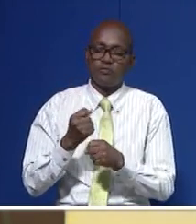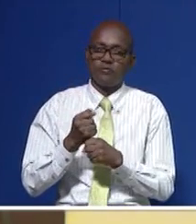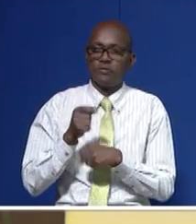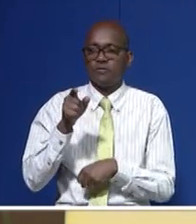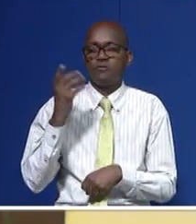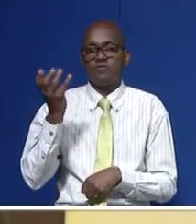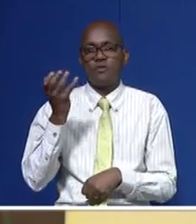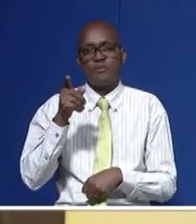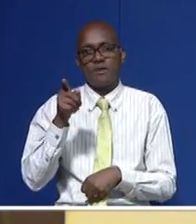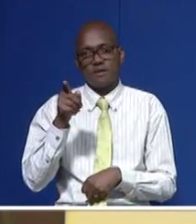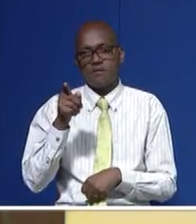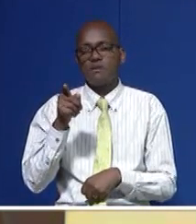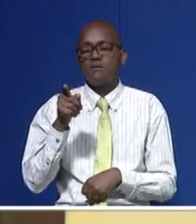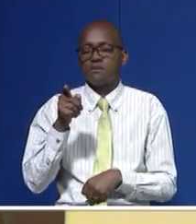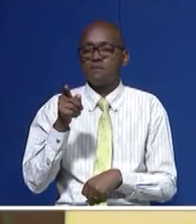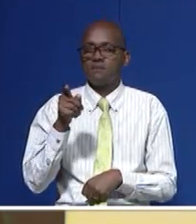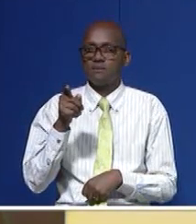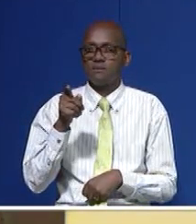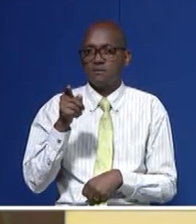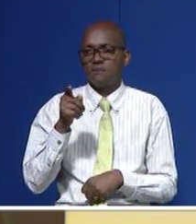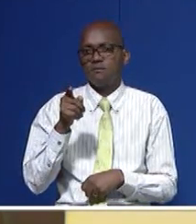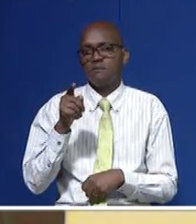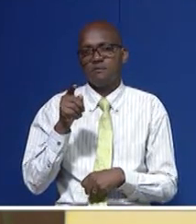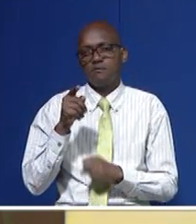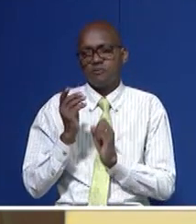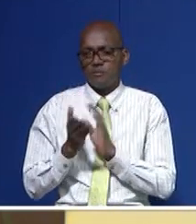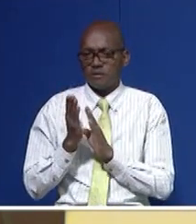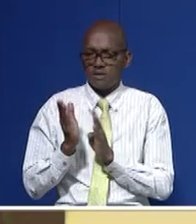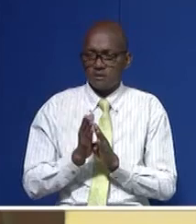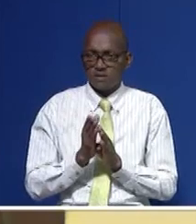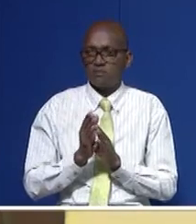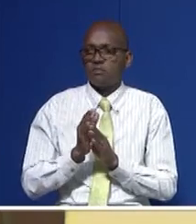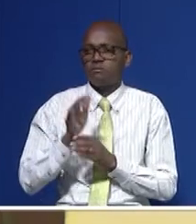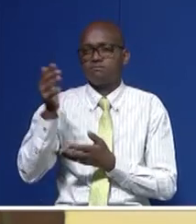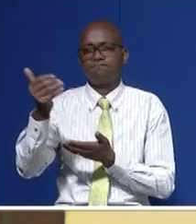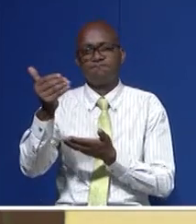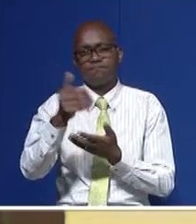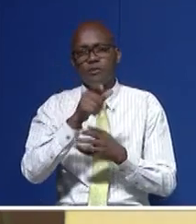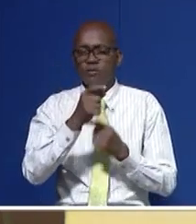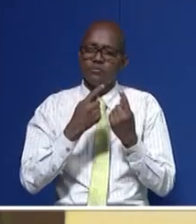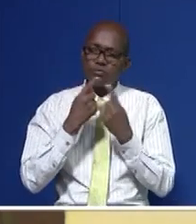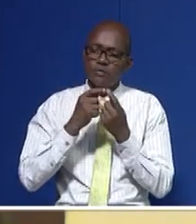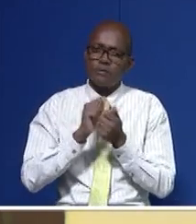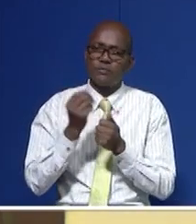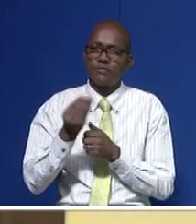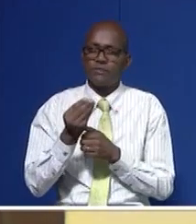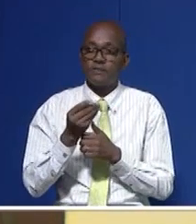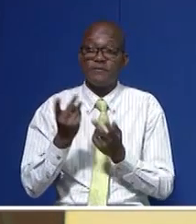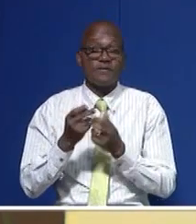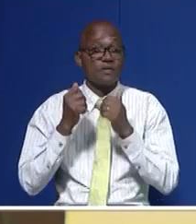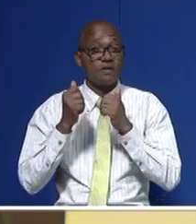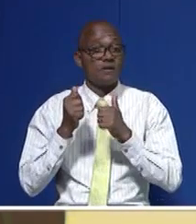wameanza taratibu kufanya sarakasi za kukusanya watu na kuongea haya na yale na kutoa